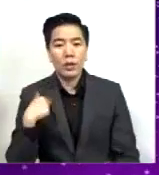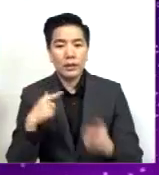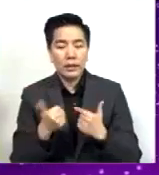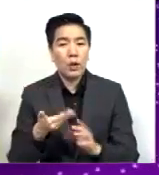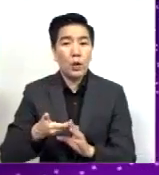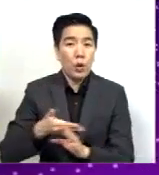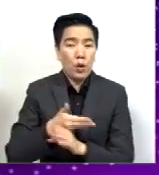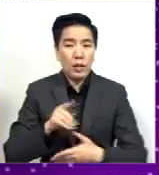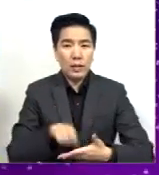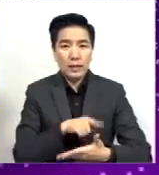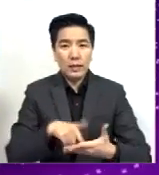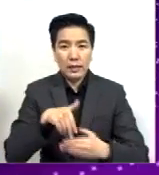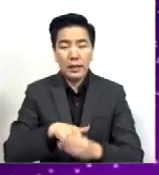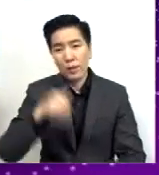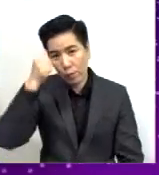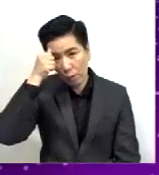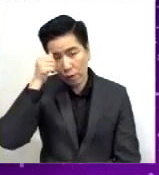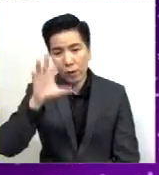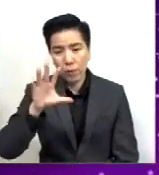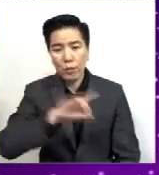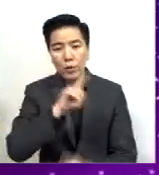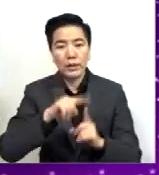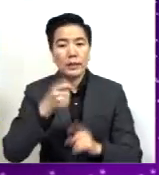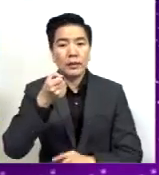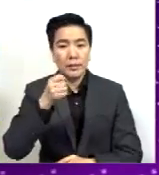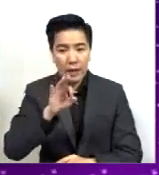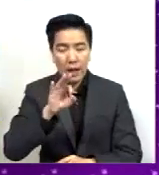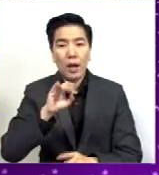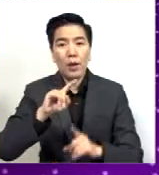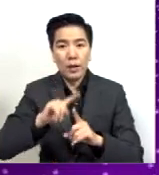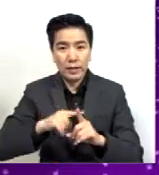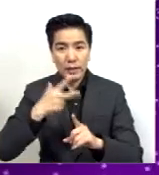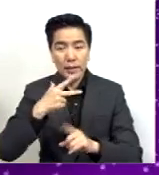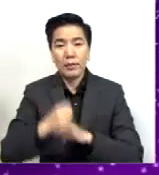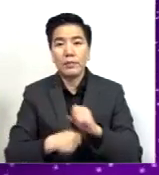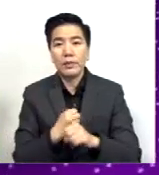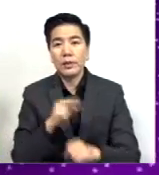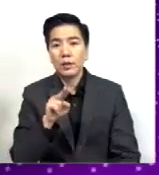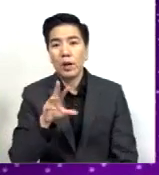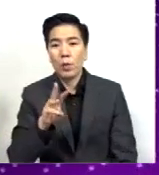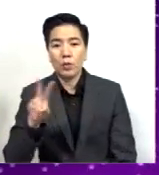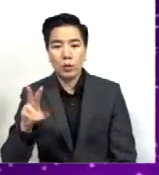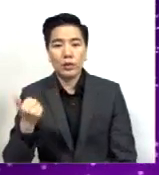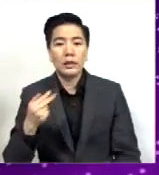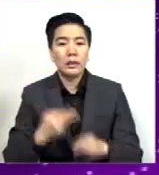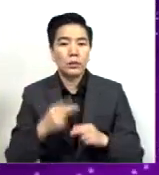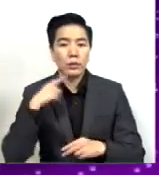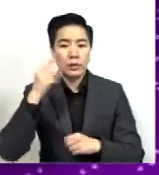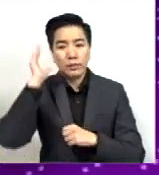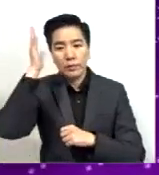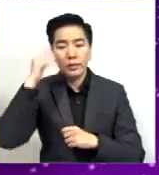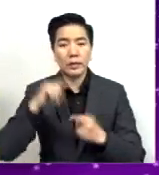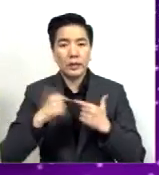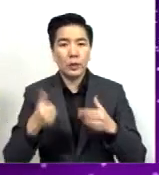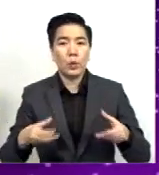ก่อนการเลือกตั้งเพียง5วันเท่านั้นเมื่อวันที่19มีนาคม2562นางสาวพันนิกาวานิชโฆษกพรร